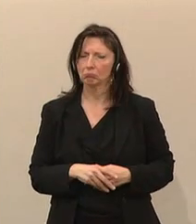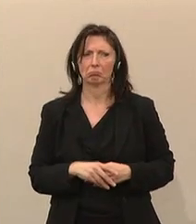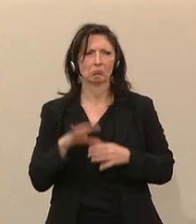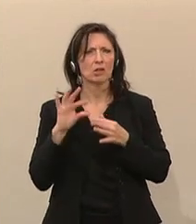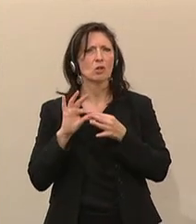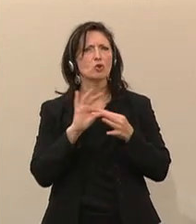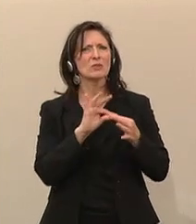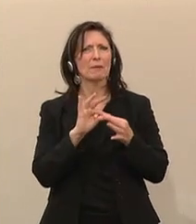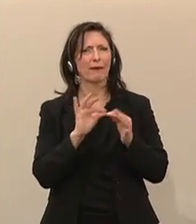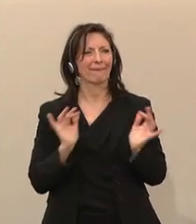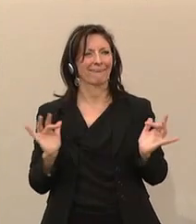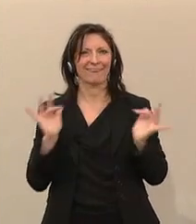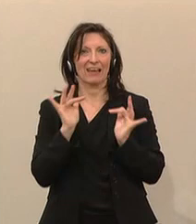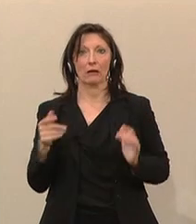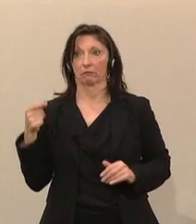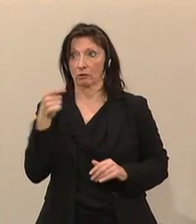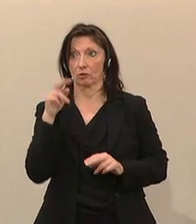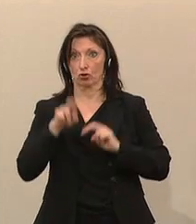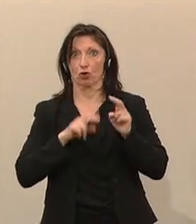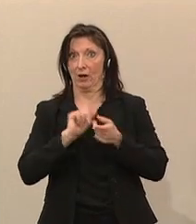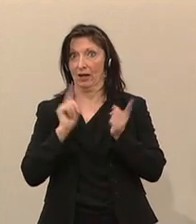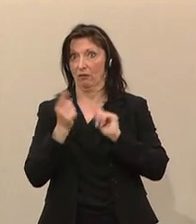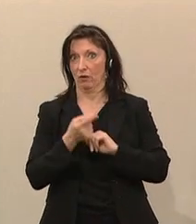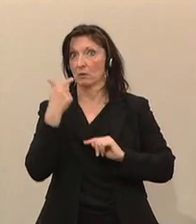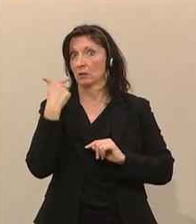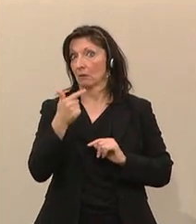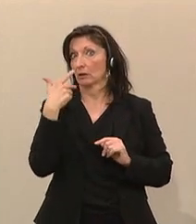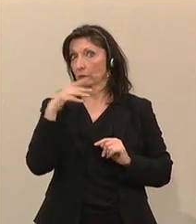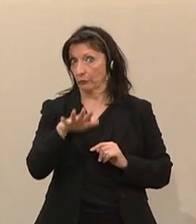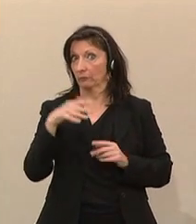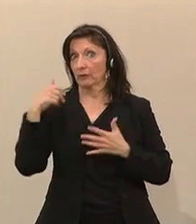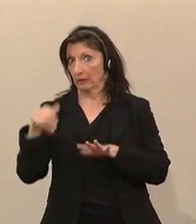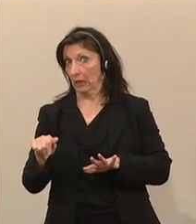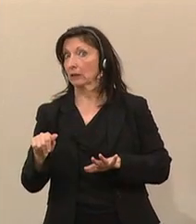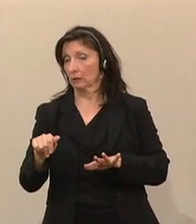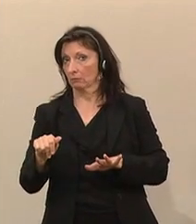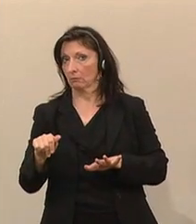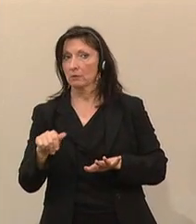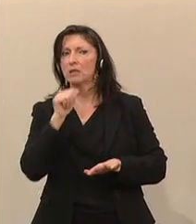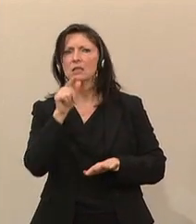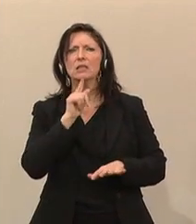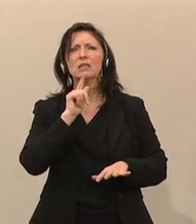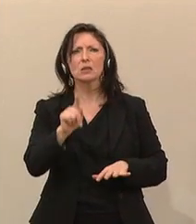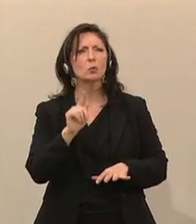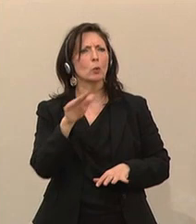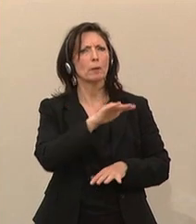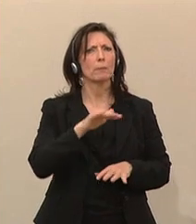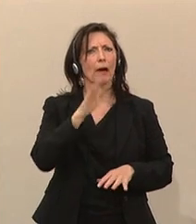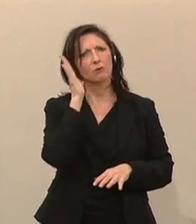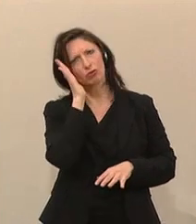mit der Gegenfinanzierung der Steuerreform 2015-16 ist ja nicht nur die Mehrwertsteuer für die Nächtigungen im